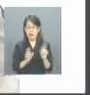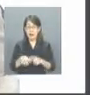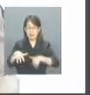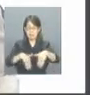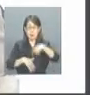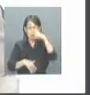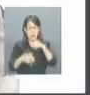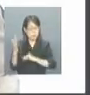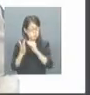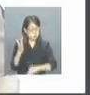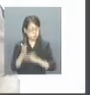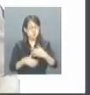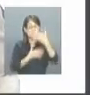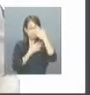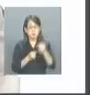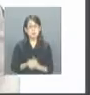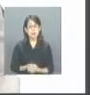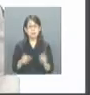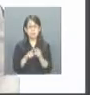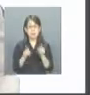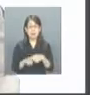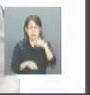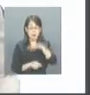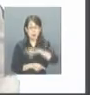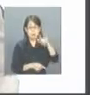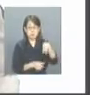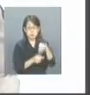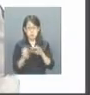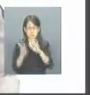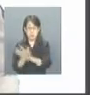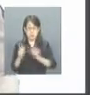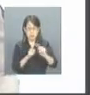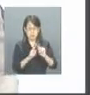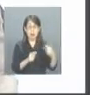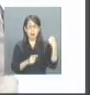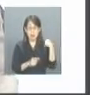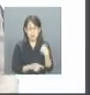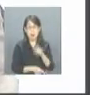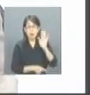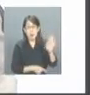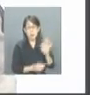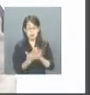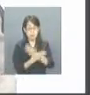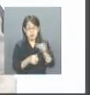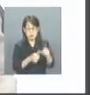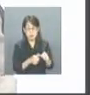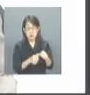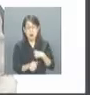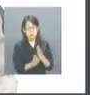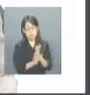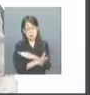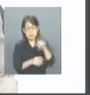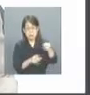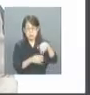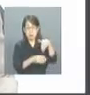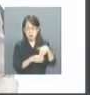แม้แต่คนไทยที่ใช้ชีวิตอยู่ในต่างประเทศก็มาลงทะเบียนเลือกตั้งนอกราชอาณาจักรมากเป็นประวัติการนะคะแต่ว่าการแข่งขันในศึกเลือกตั้